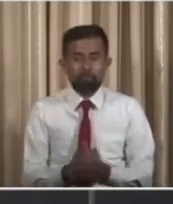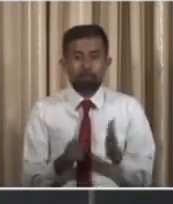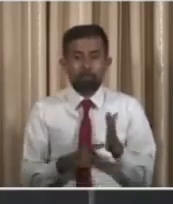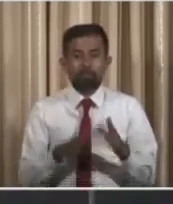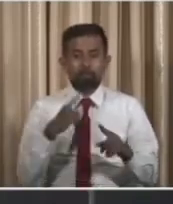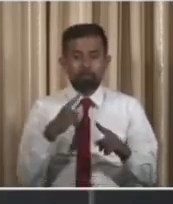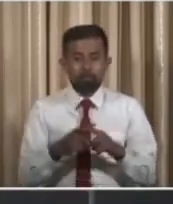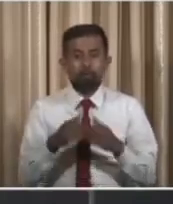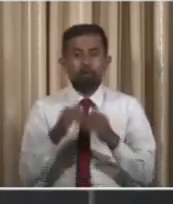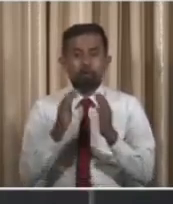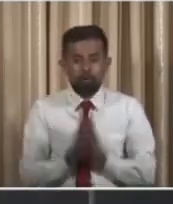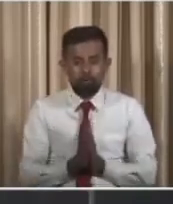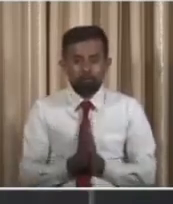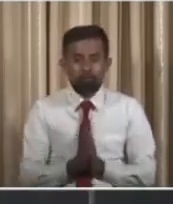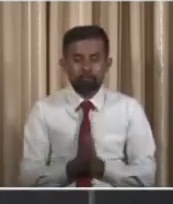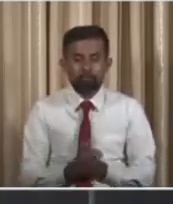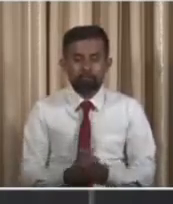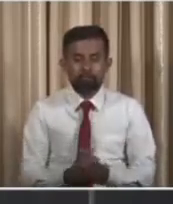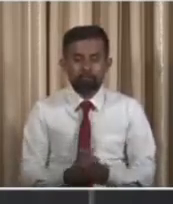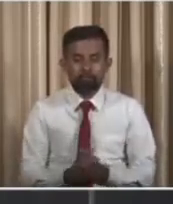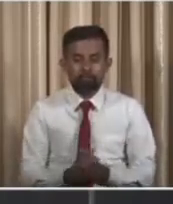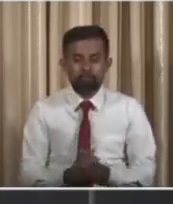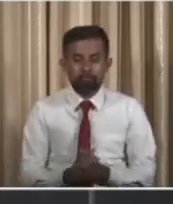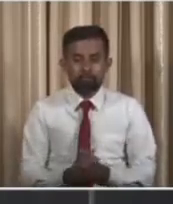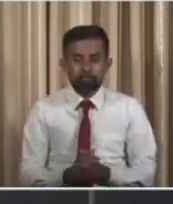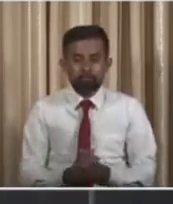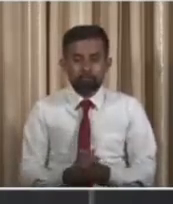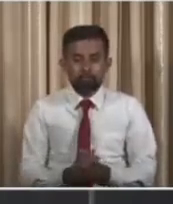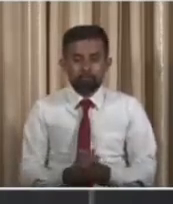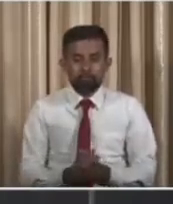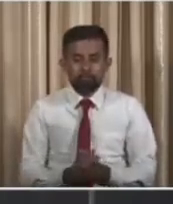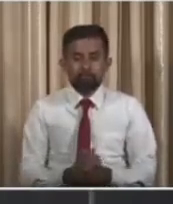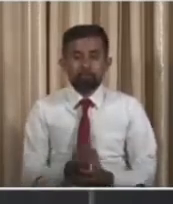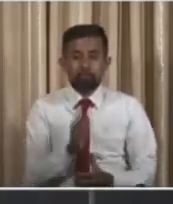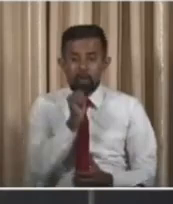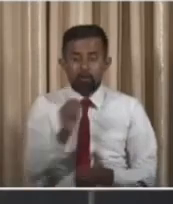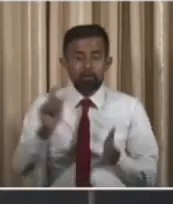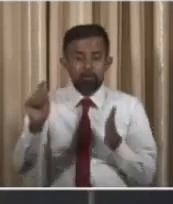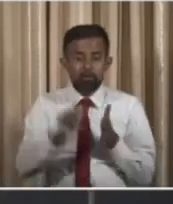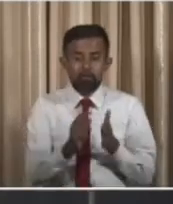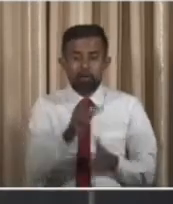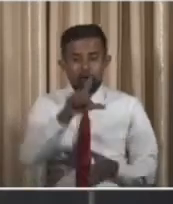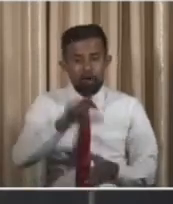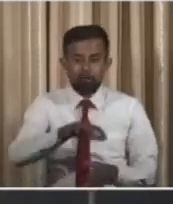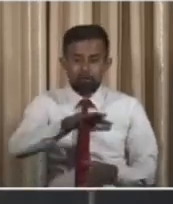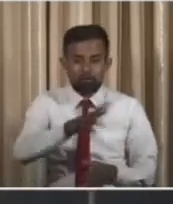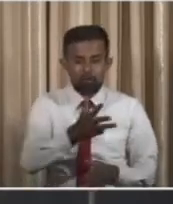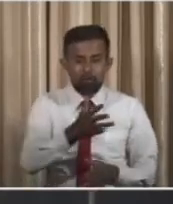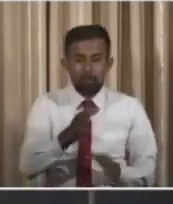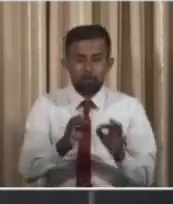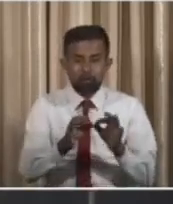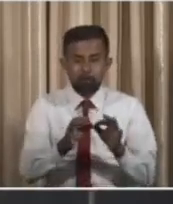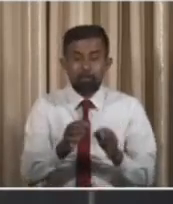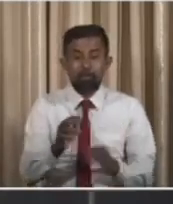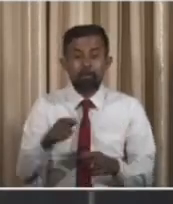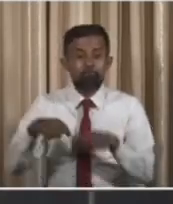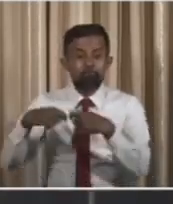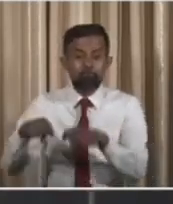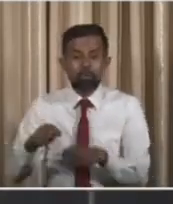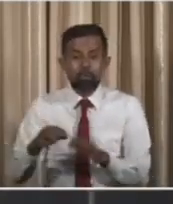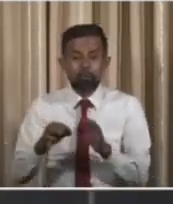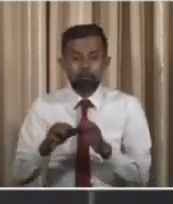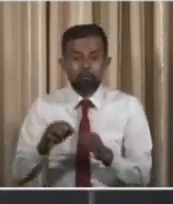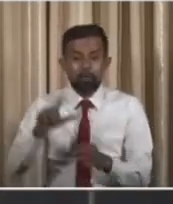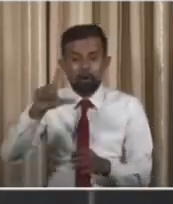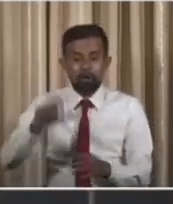බදුද මේ සියලු දේ. හරි. එතකොට සුද්ධ ආදායම 7900යි රුපියල් බිලියන සුද්ධ වියදම රුපියල්